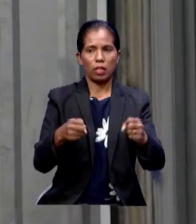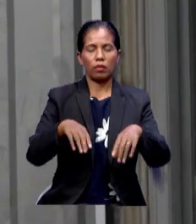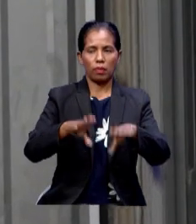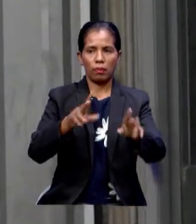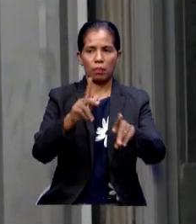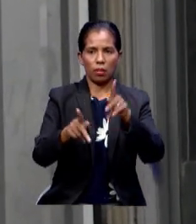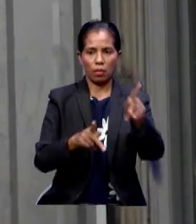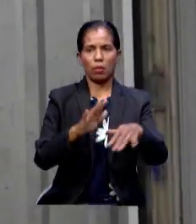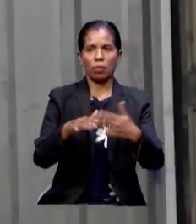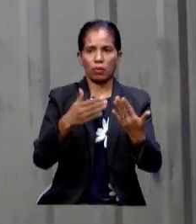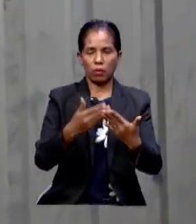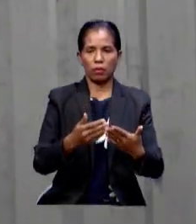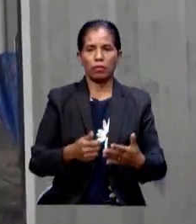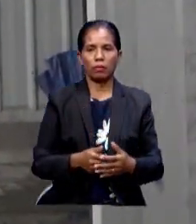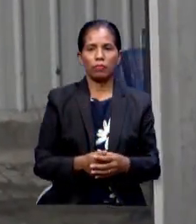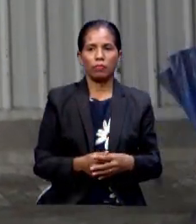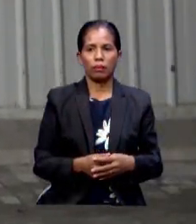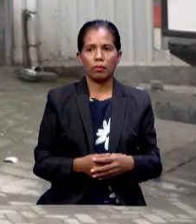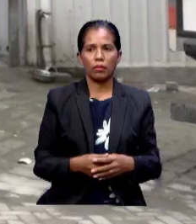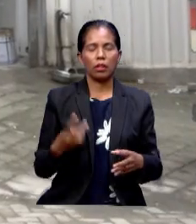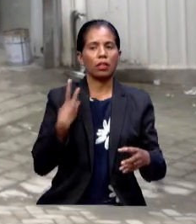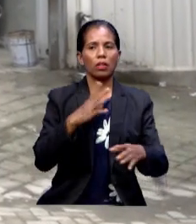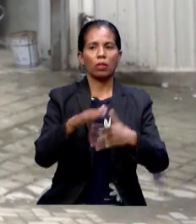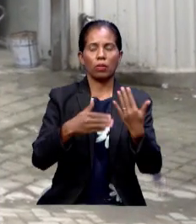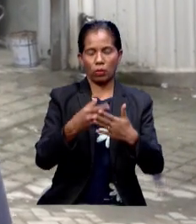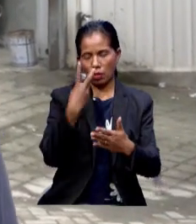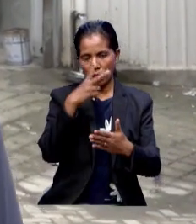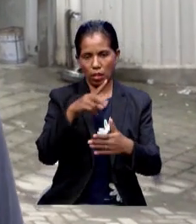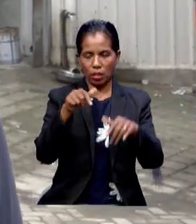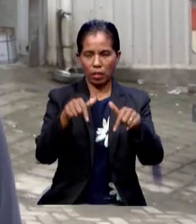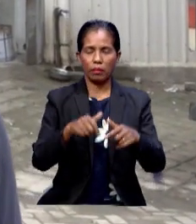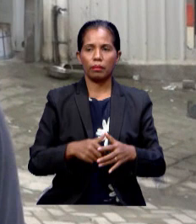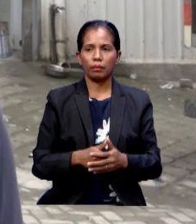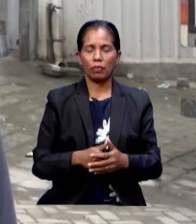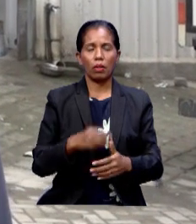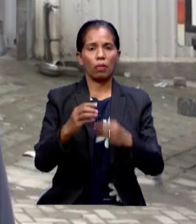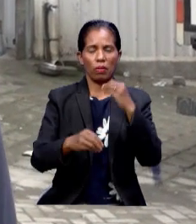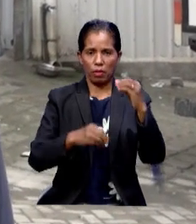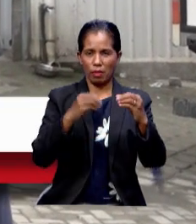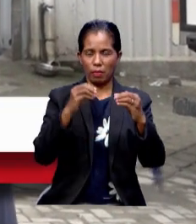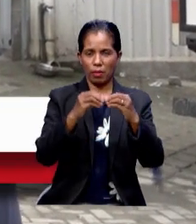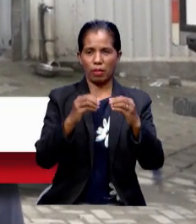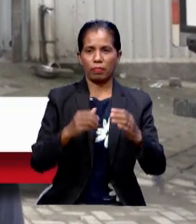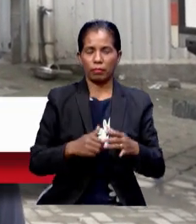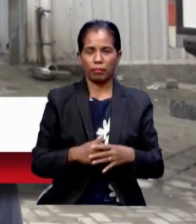sira. Oing ito ta sistia ne kata iha